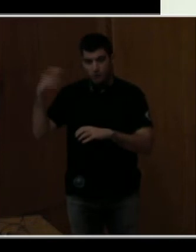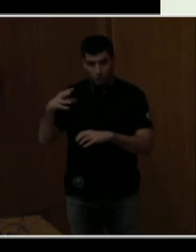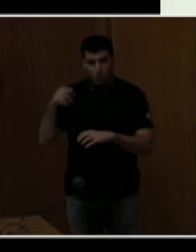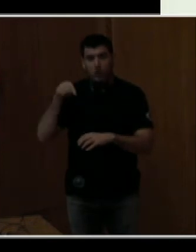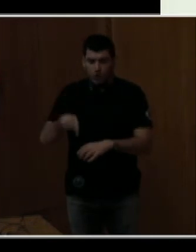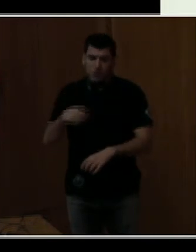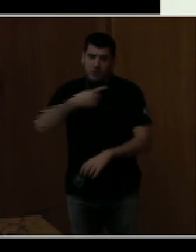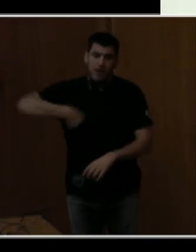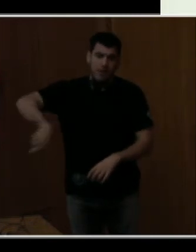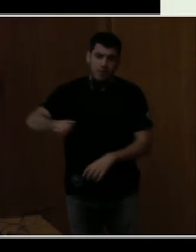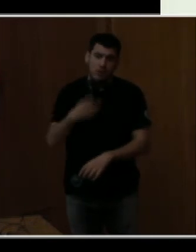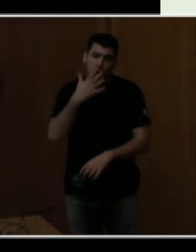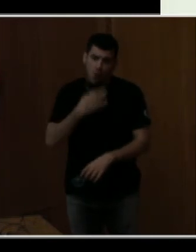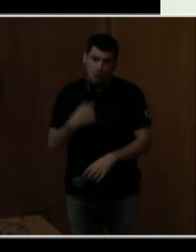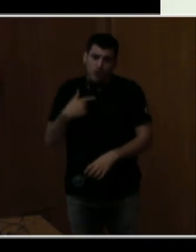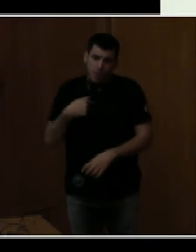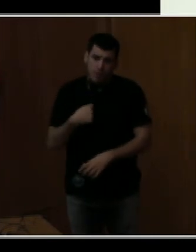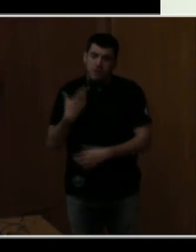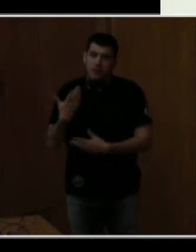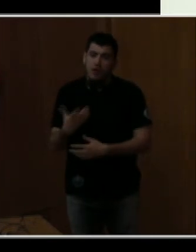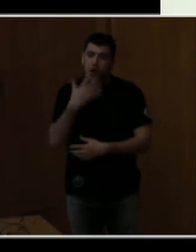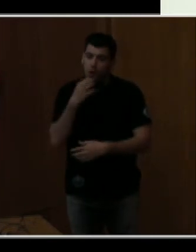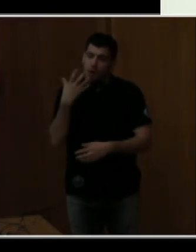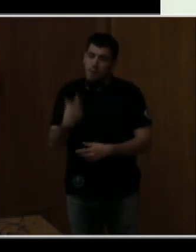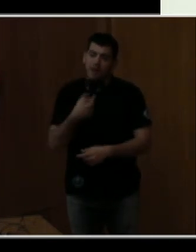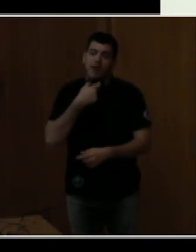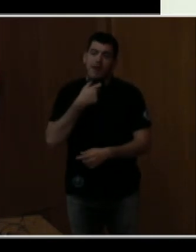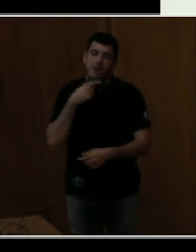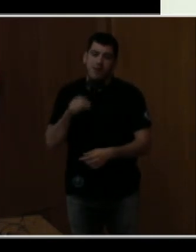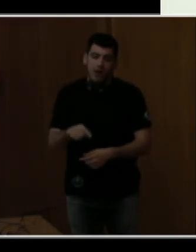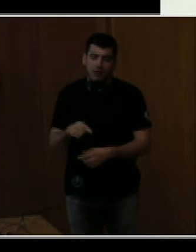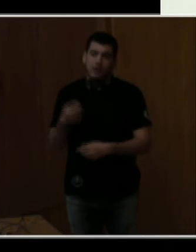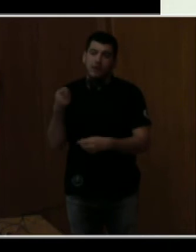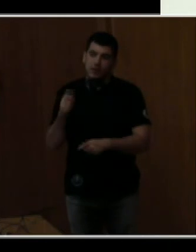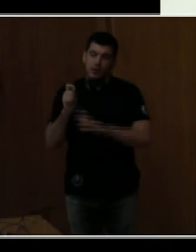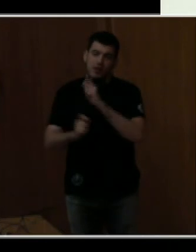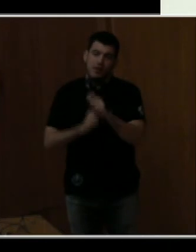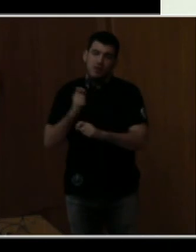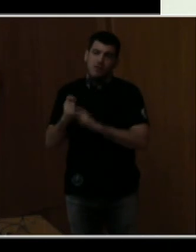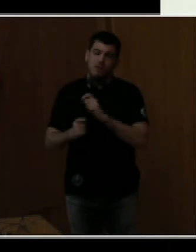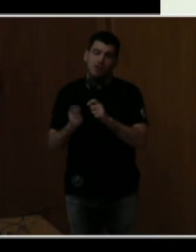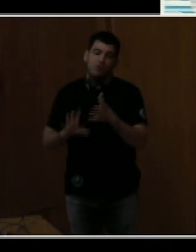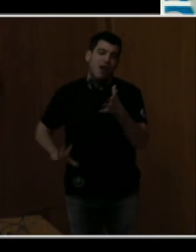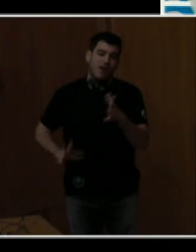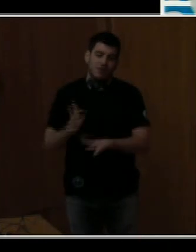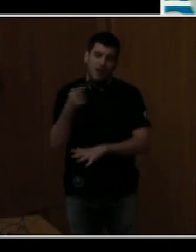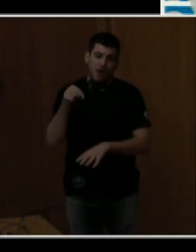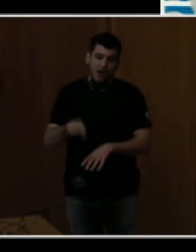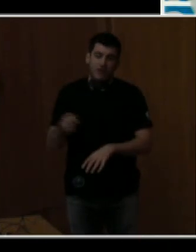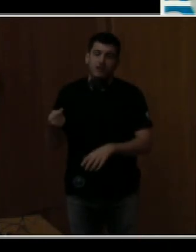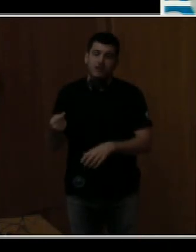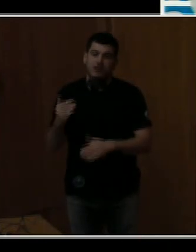εμείς. Εμείς είμαστε ο λόγος που υπάρχει αυτή η ανάγκη για να συμβαίνει για αυτή η συνεχής εξέλιξη αναβάθμιση των